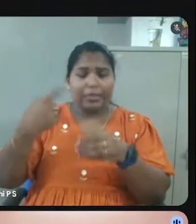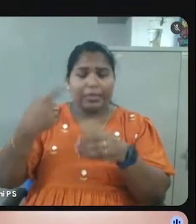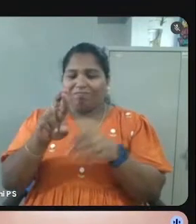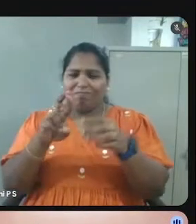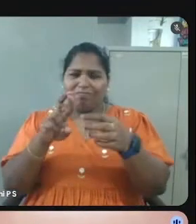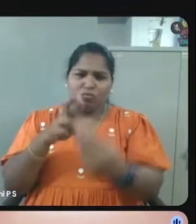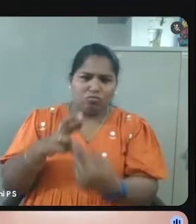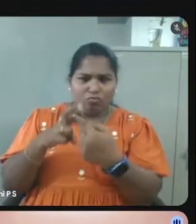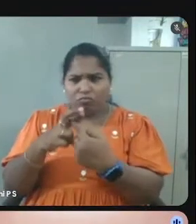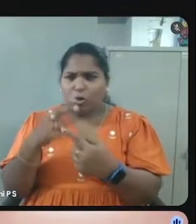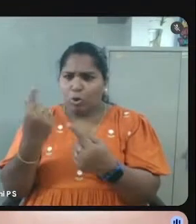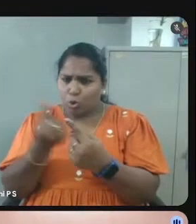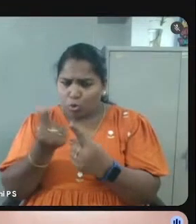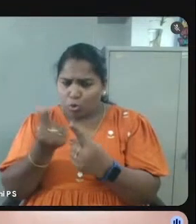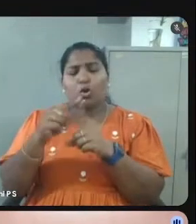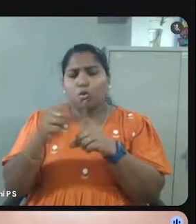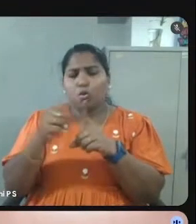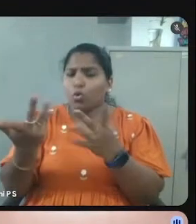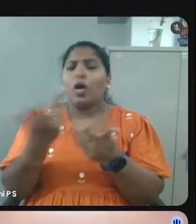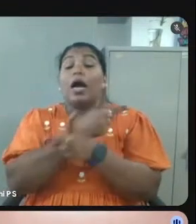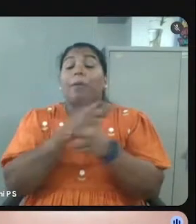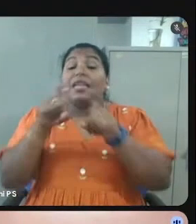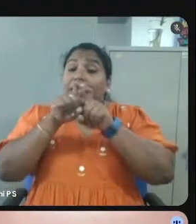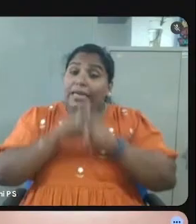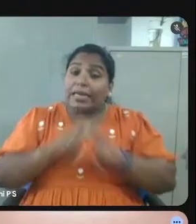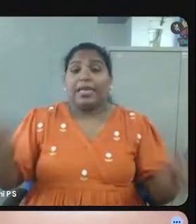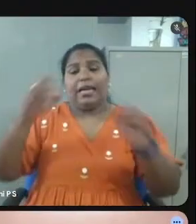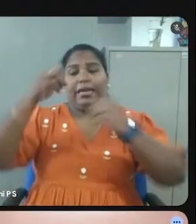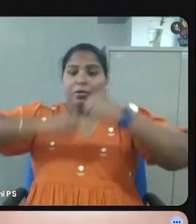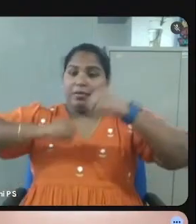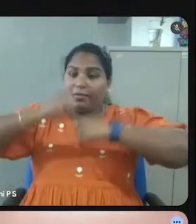എടുക്കുമ്പോൾ ആ വ്യക്തി ഒരു ക്ലിയർ ആയ ഒരു സ്ട്രക്ചറോട് എത്തും.